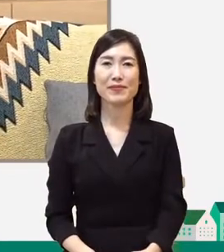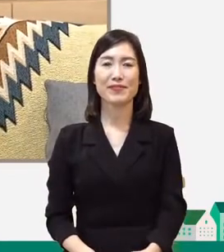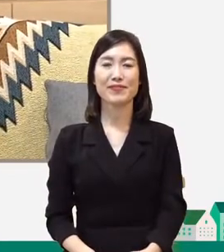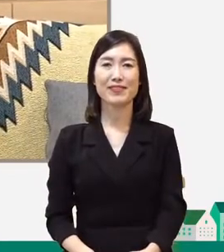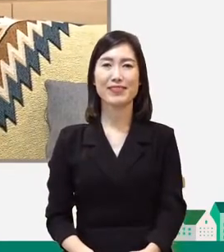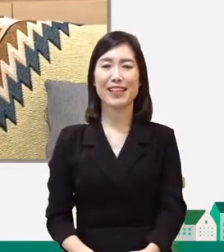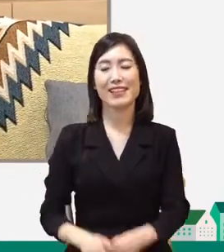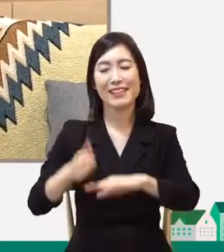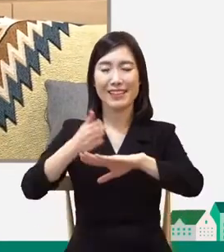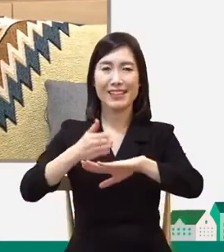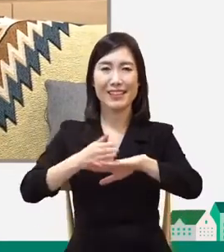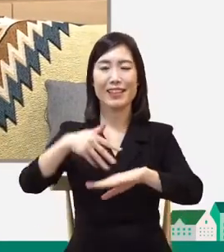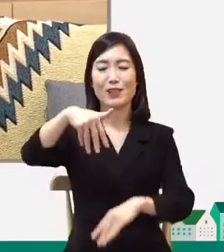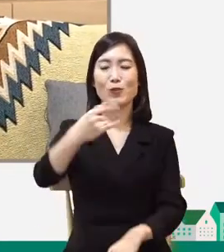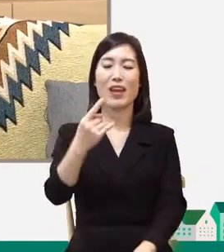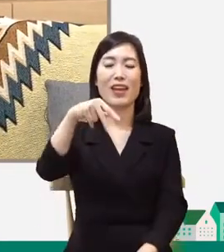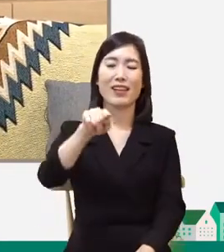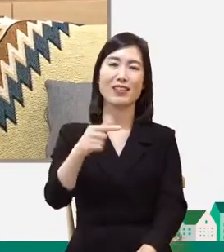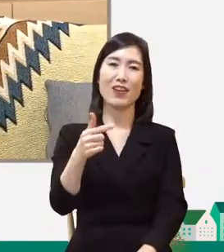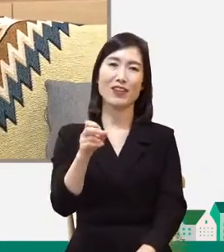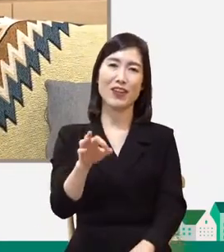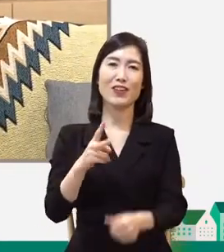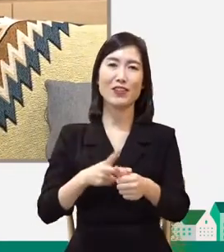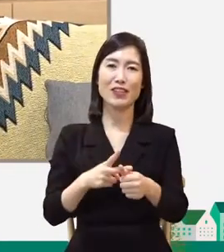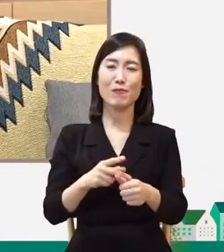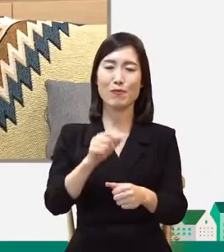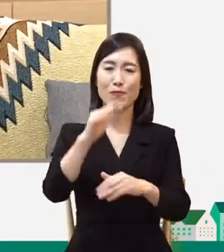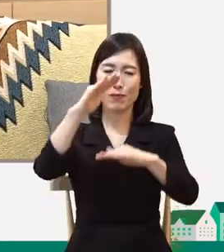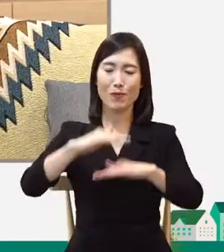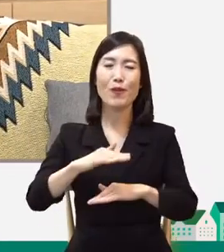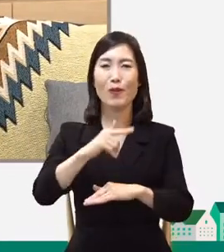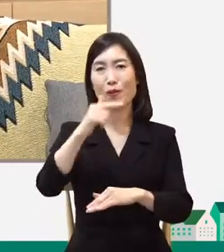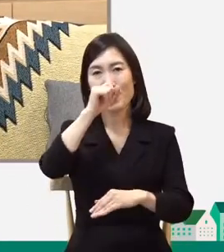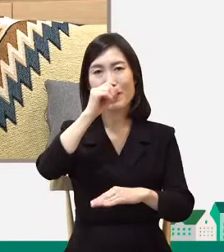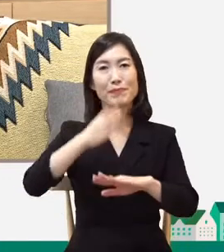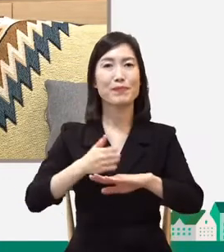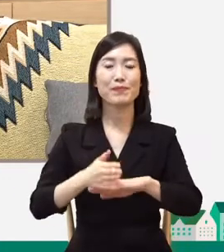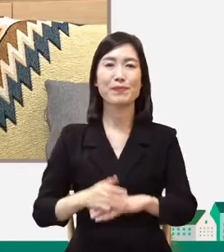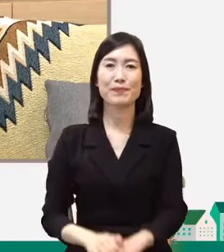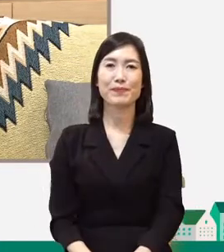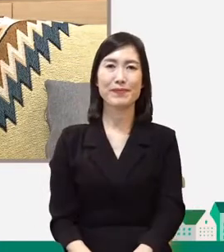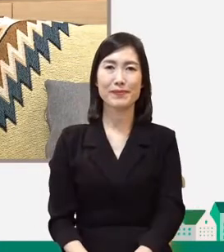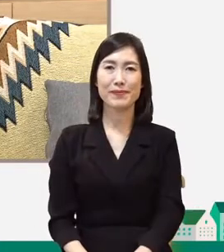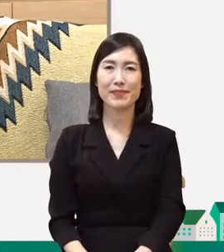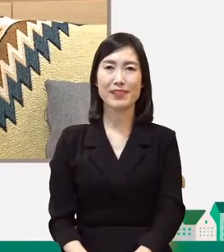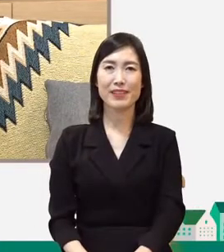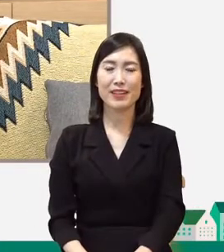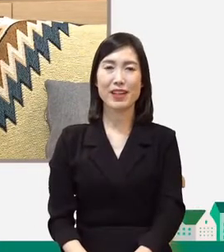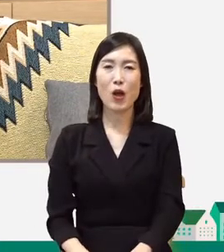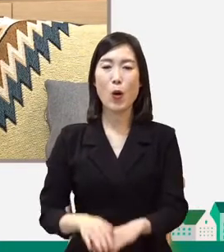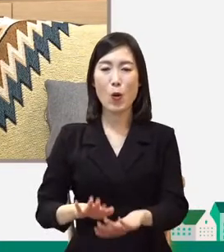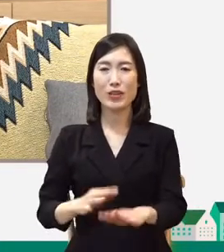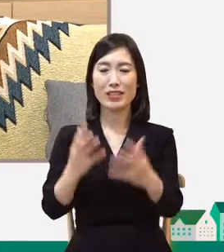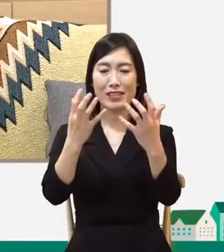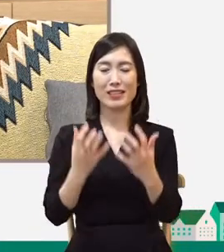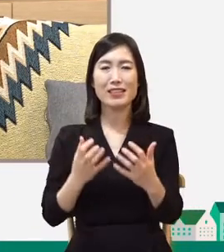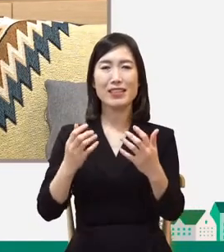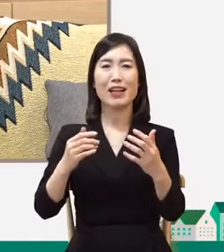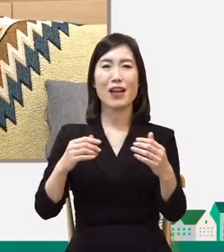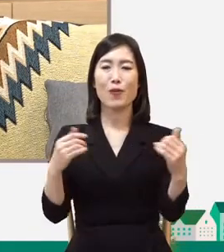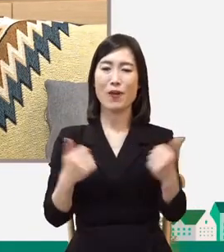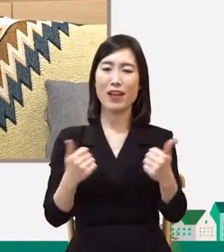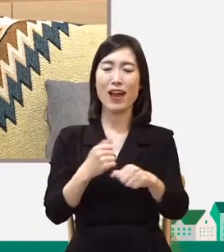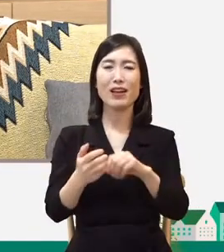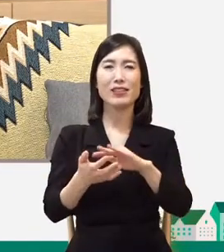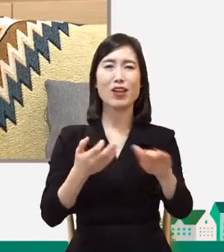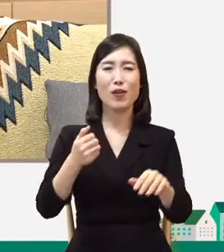아, 네, 감사합니다. 최선영 선생님 말씀 정말 잘 들었습니다. 사실 저희가 오늘 이거 비대면 컨퍼런스 하기